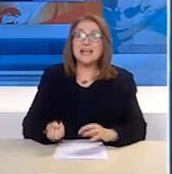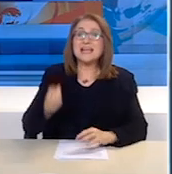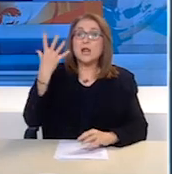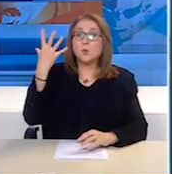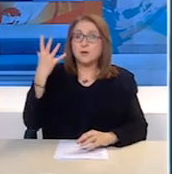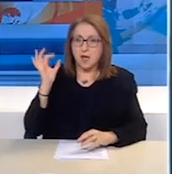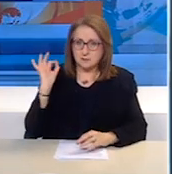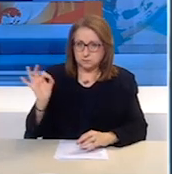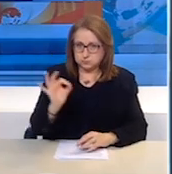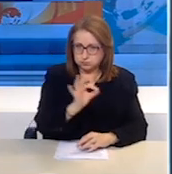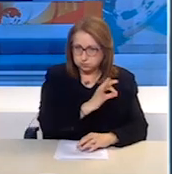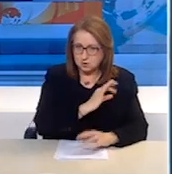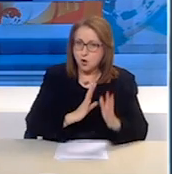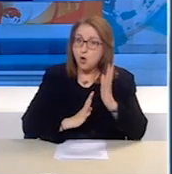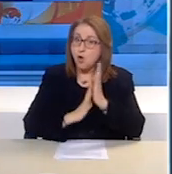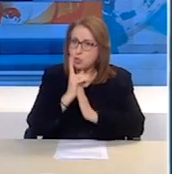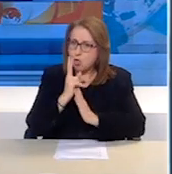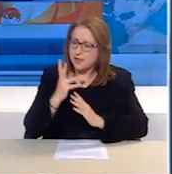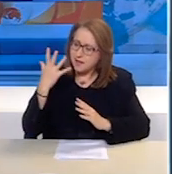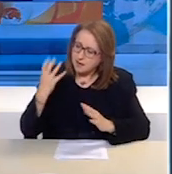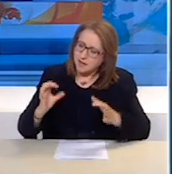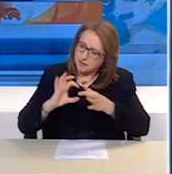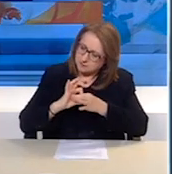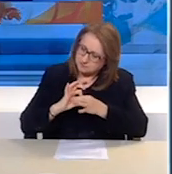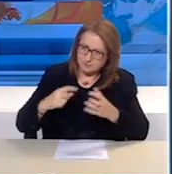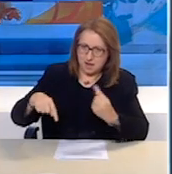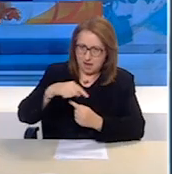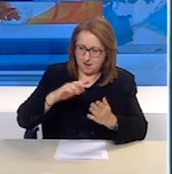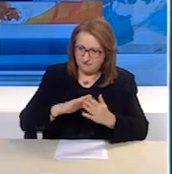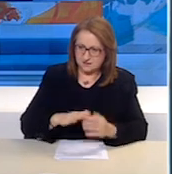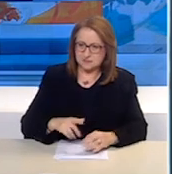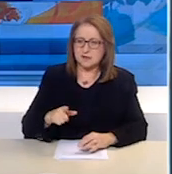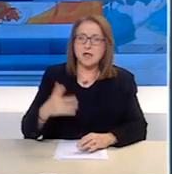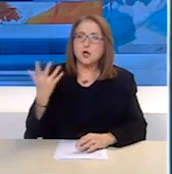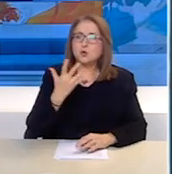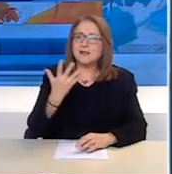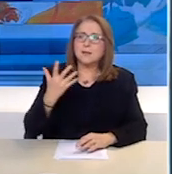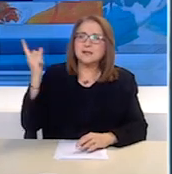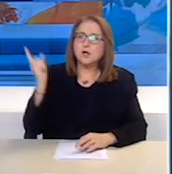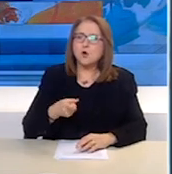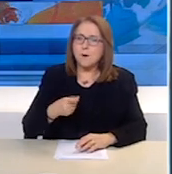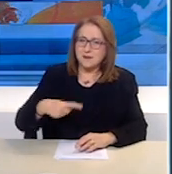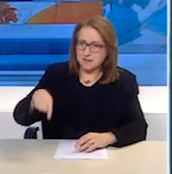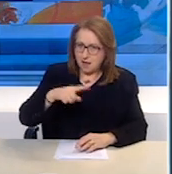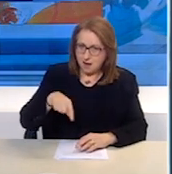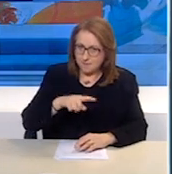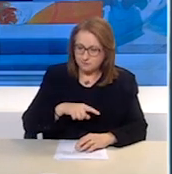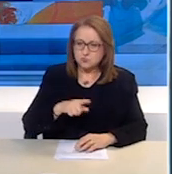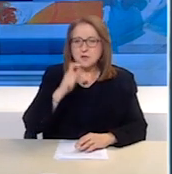Ο συνολικός αριθμός των κρούσματων είναι 2.534, εκ των οποίων το 55,5% αφορά